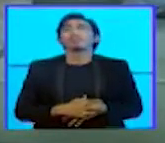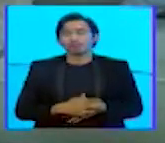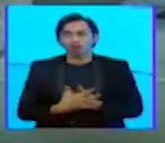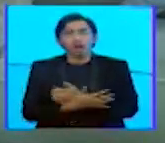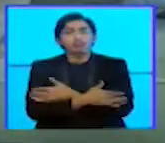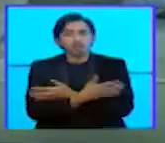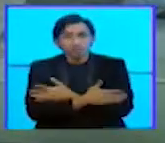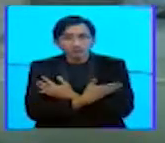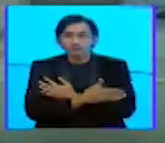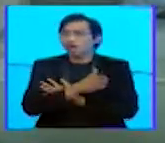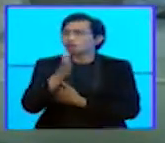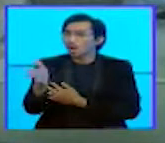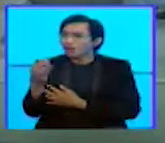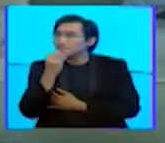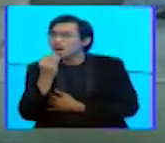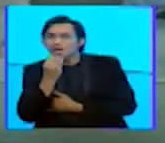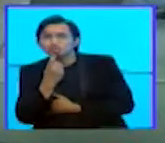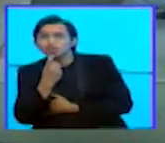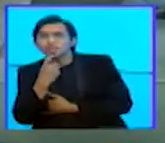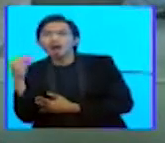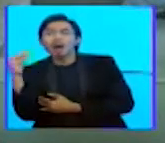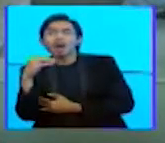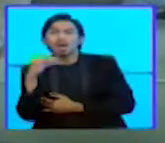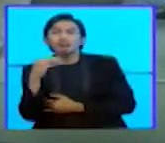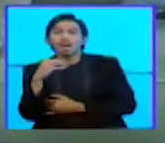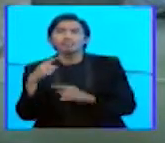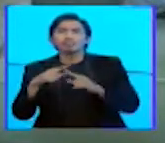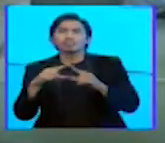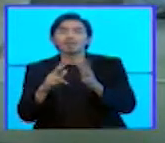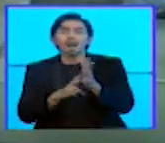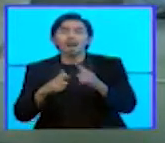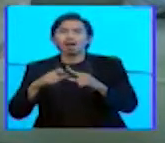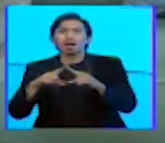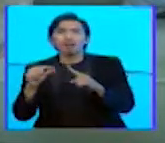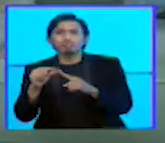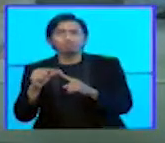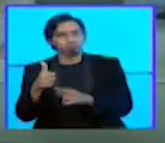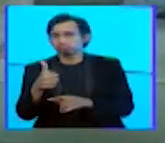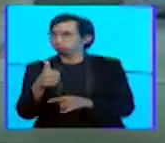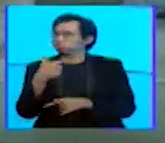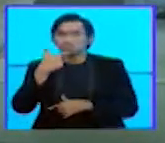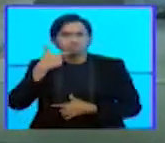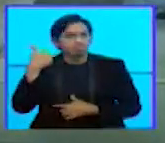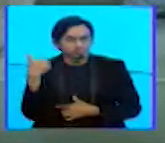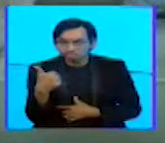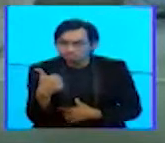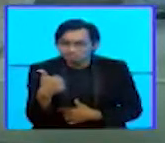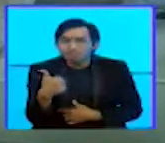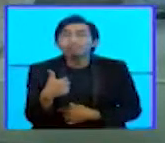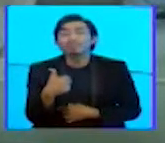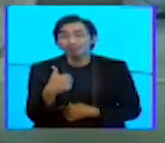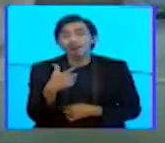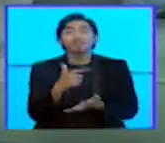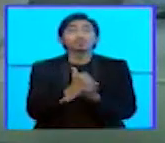mie Aceh, ayam tangkap, itu menjadi daya tarik tersendiri. Malah sebagian dari kita ingin berwisata ke satu daerah itu